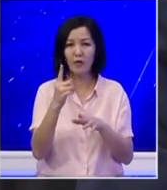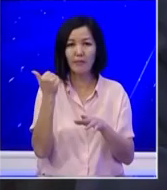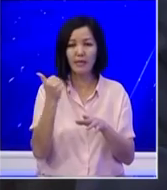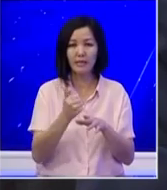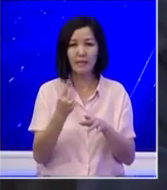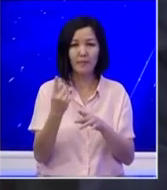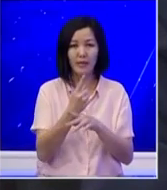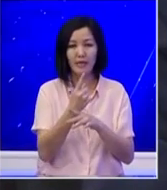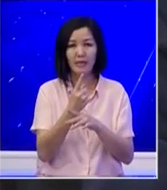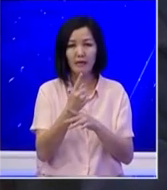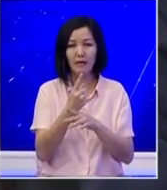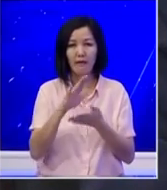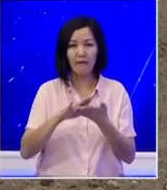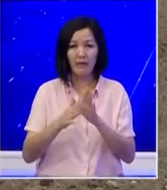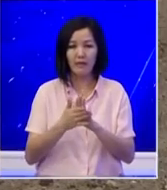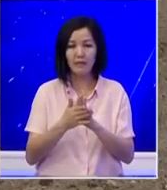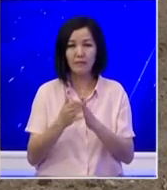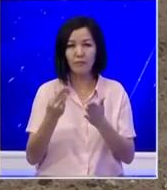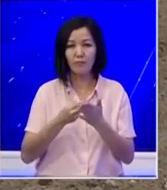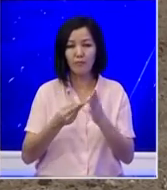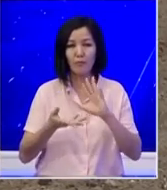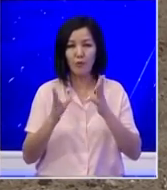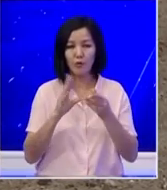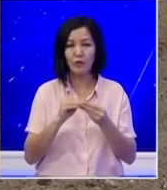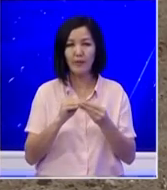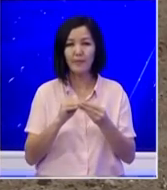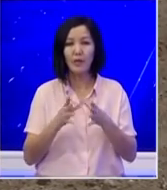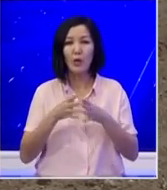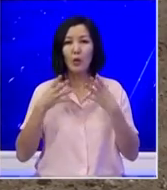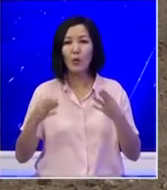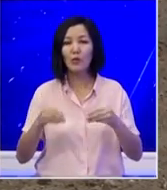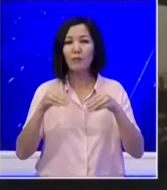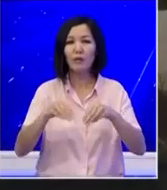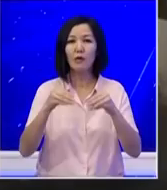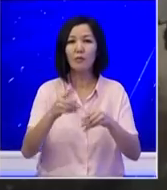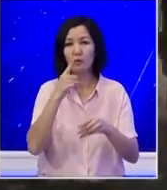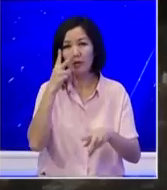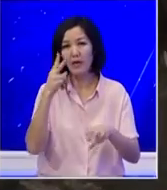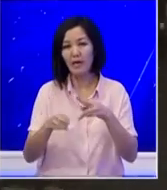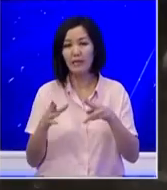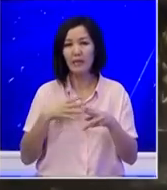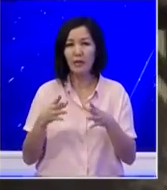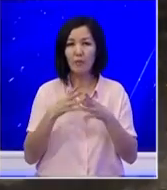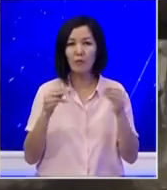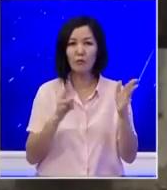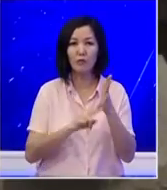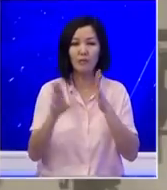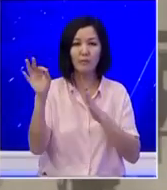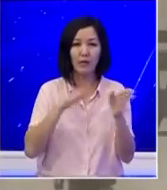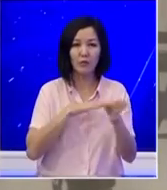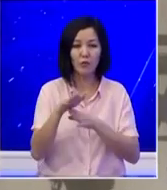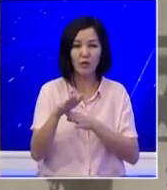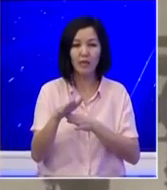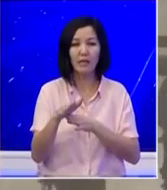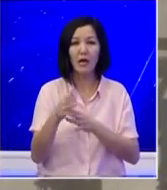рет келіскен алгоритм бойынша. Көктемгі дала жұмыстары да аяқталуға жақын. Бүгінге маусымдық жұмыстың 70% орындалды.